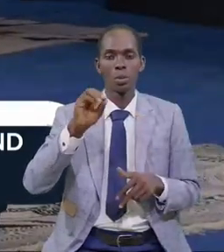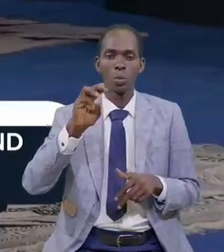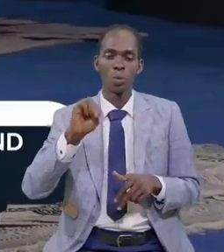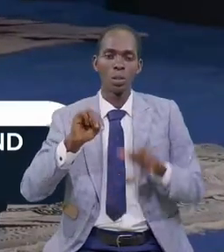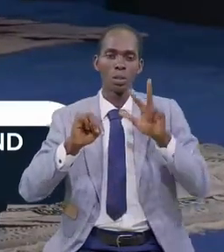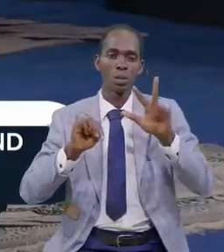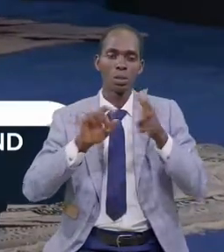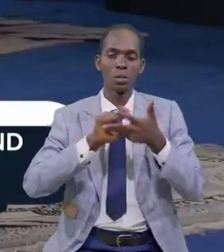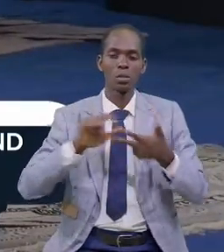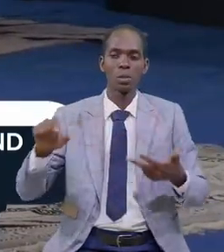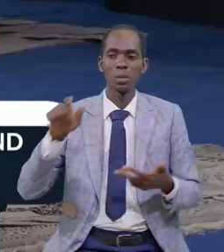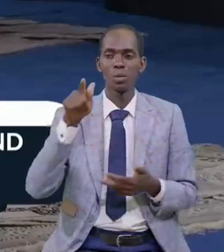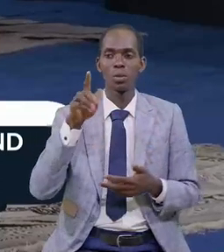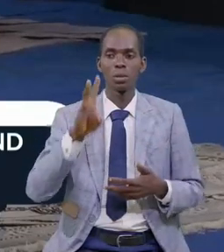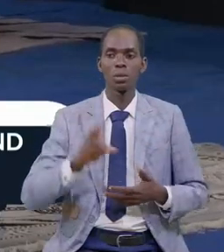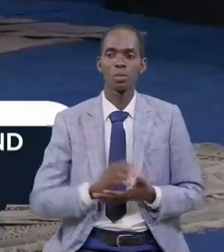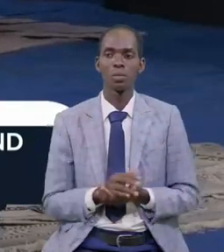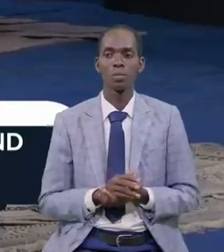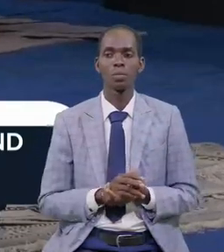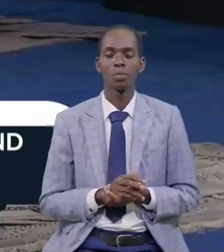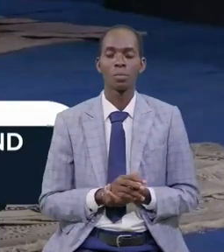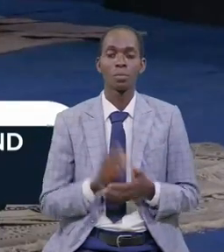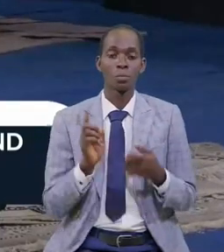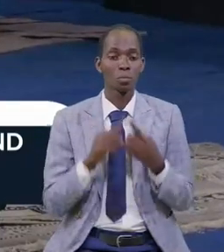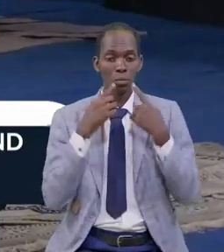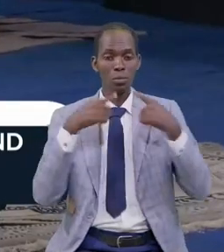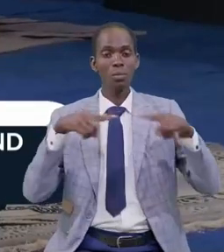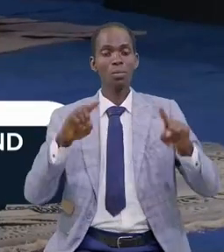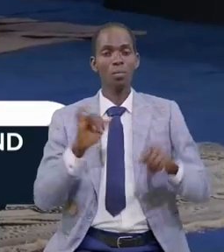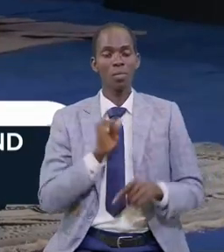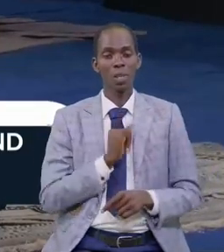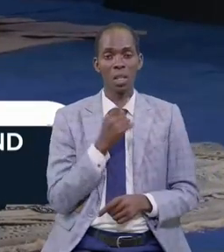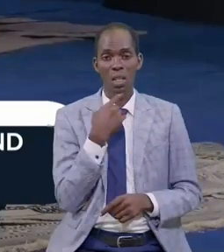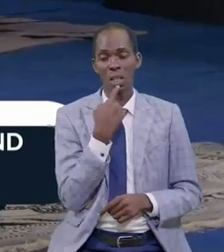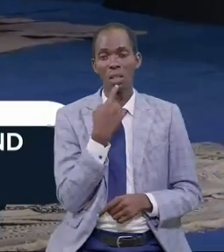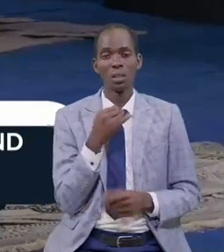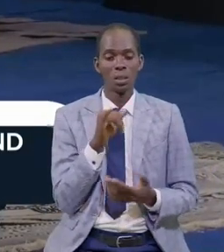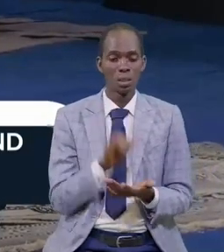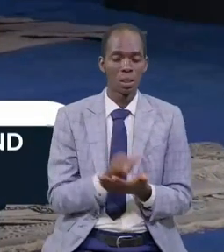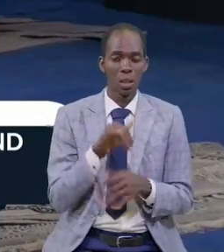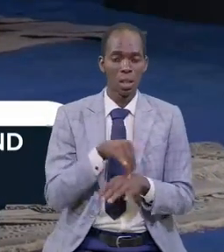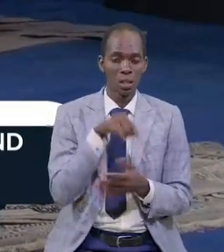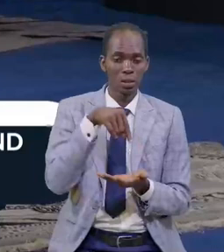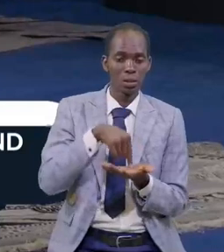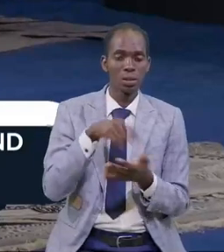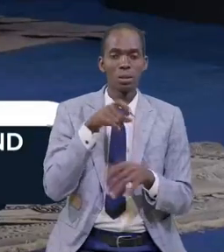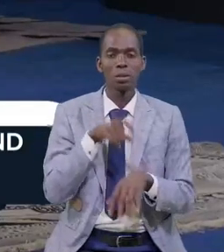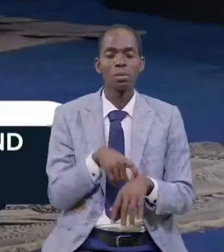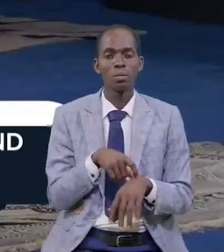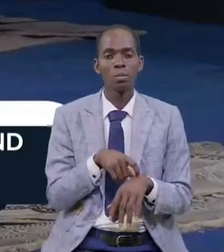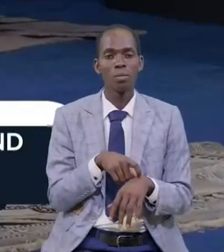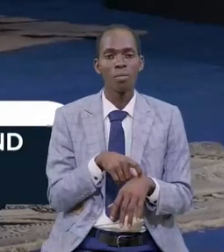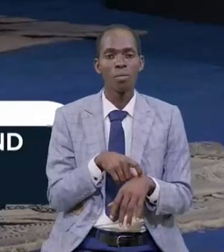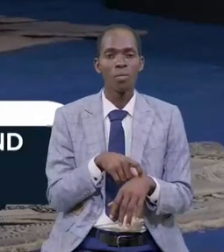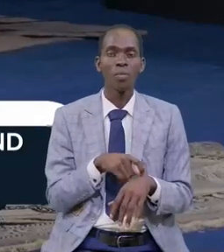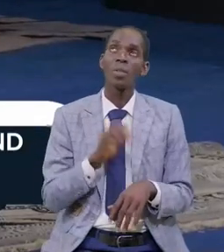3 26 qui dit de montrer sa justice en le temps dans le temps